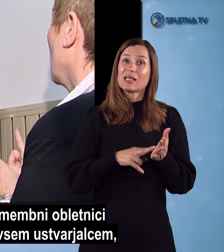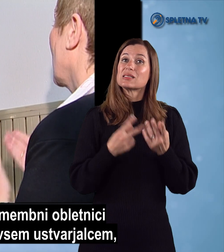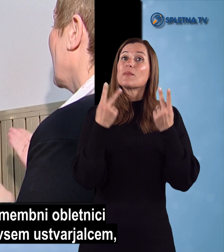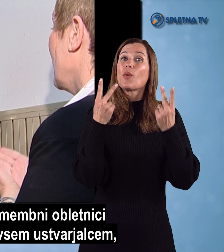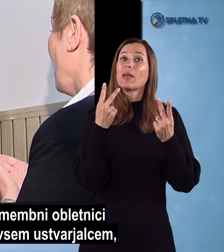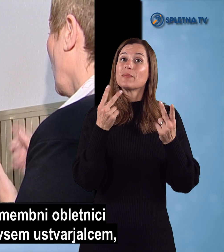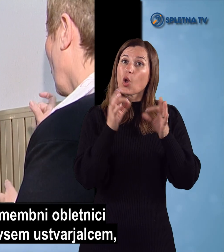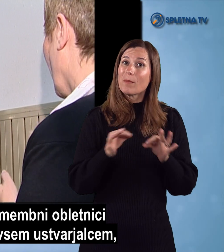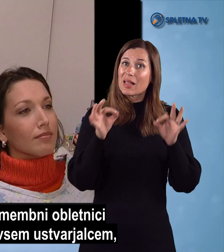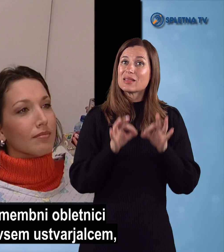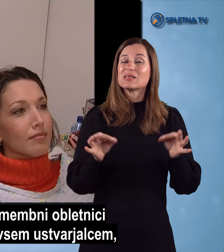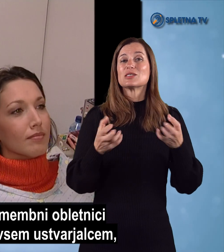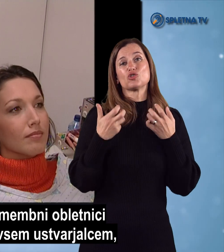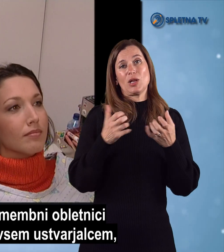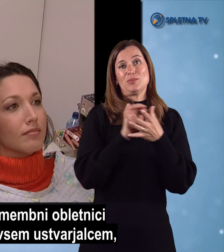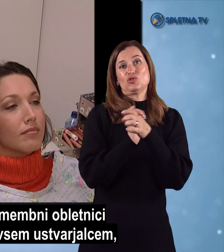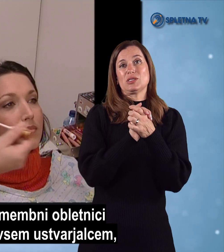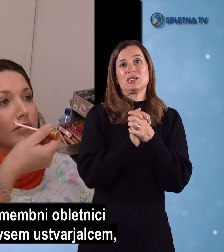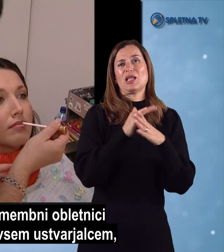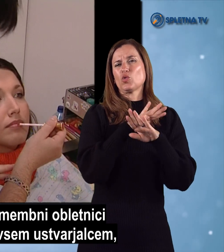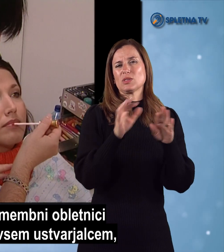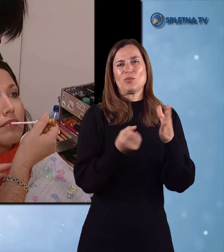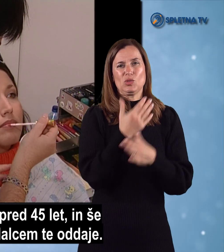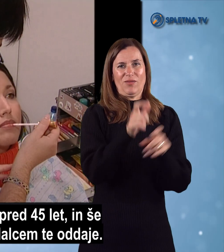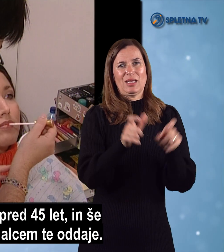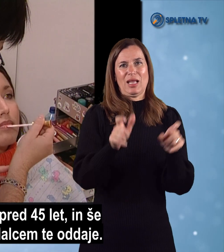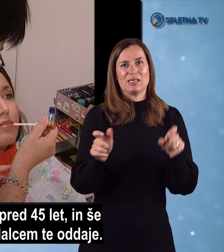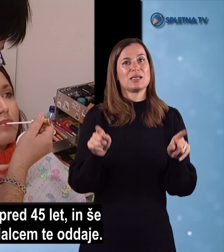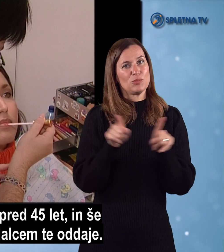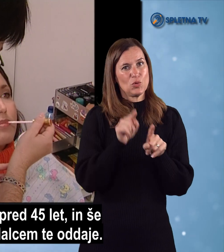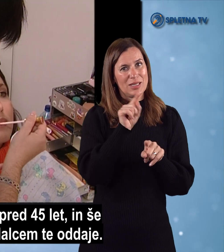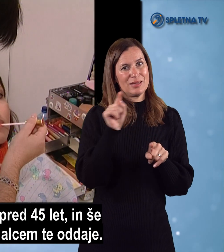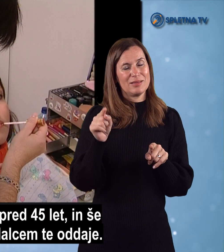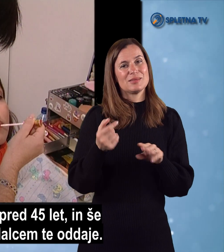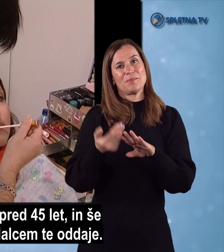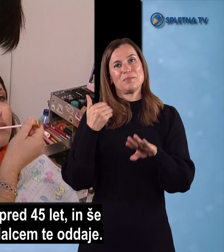pomembni obletnici želim čestitati vsem ustvarjalcem, tudi tistim